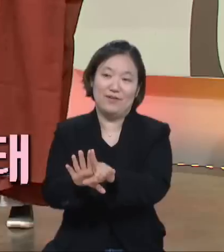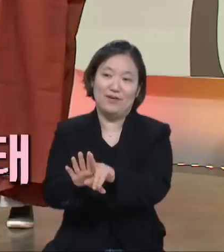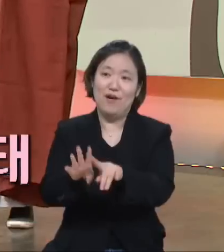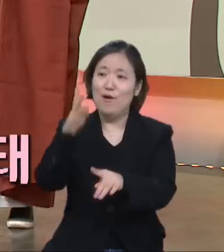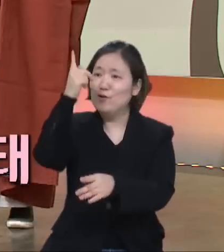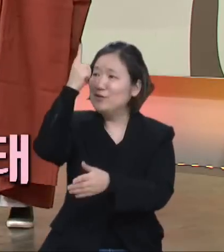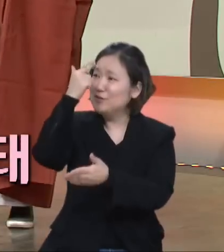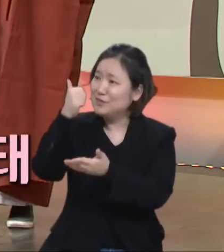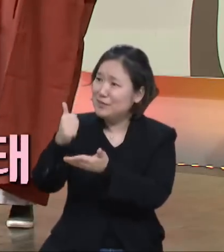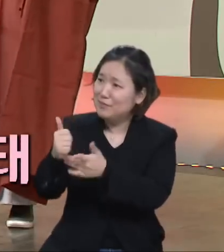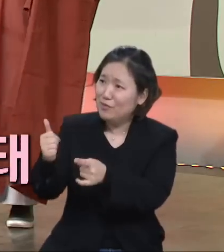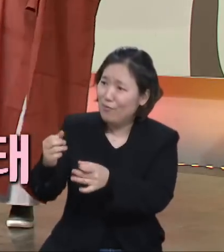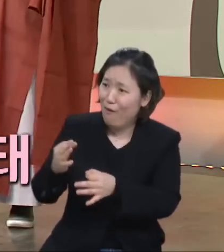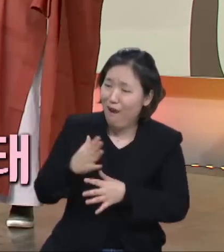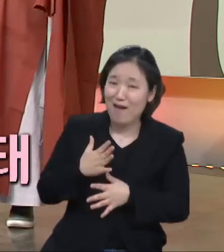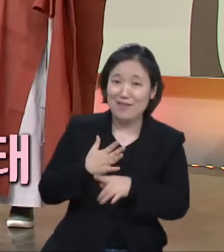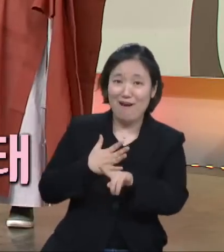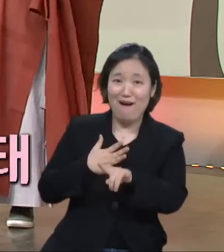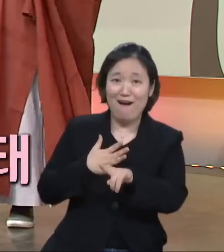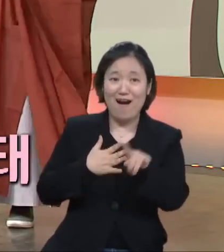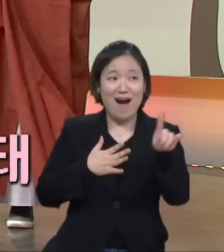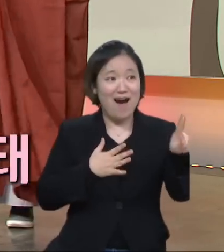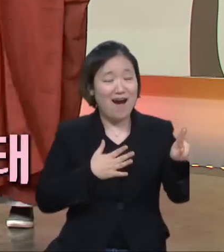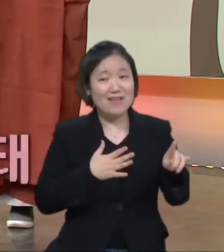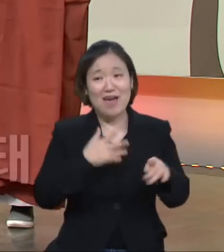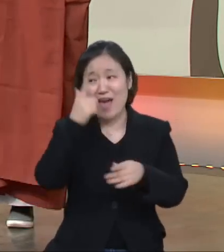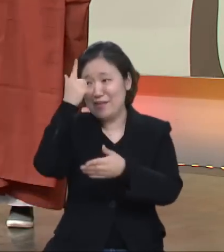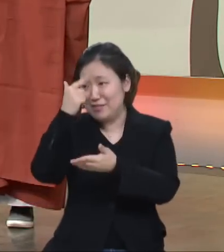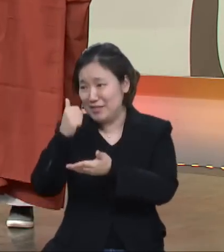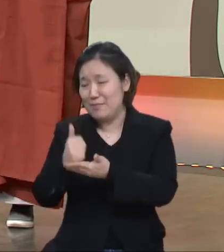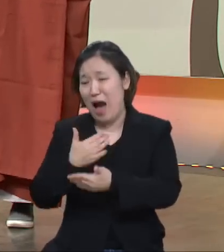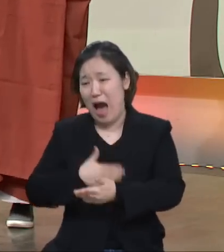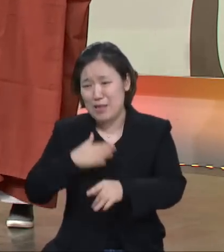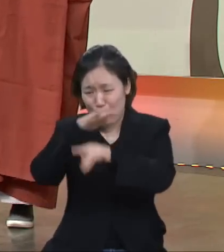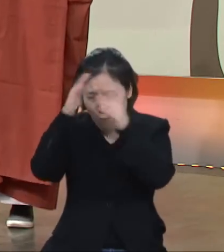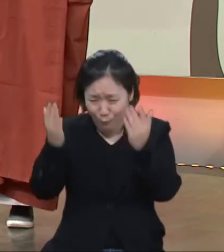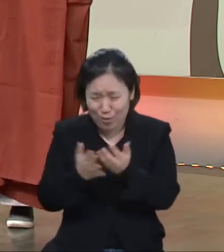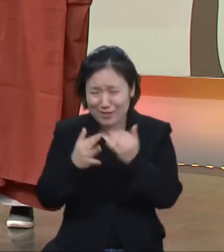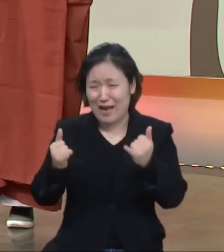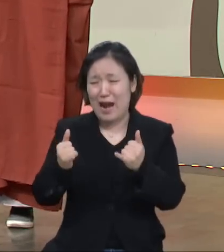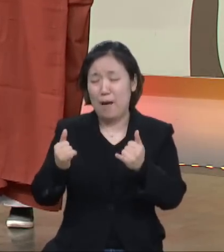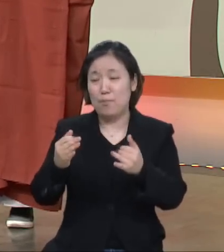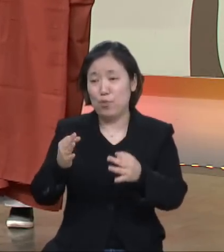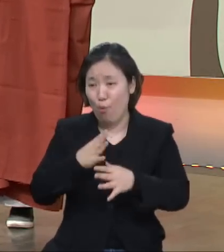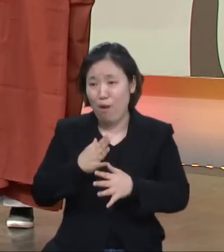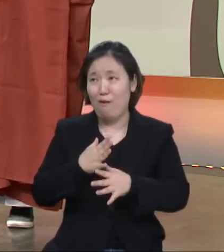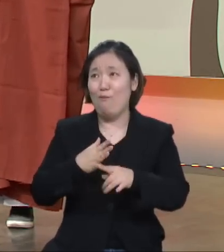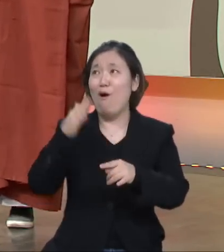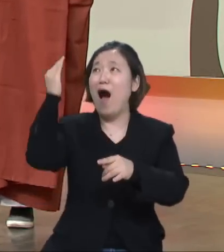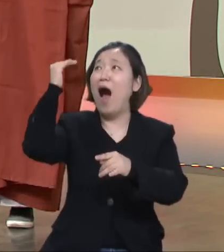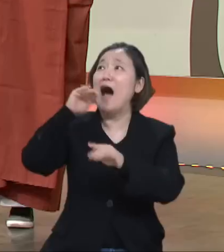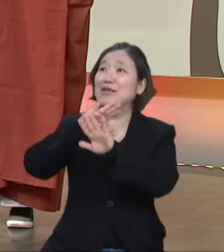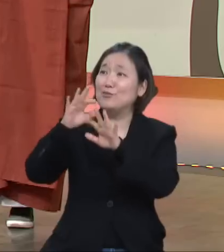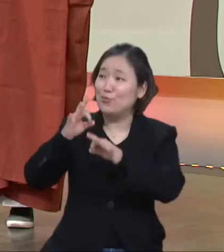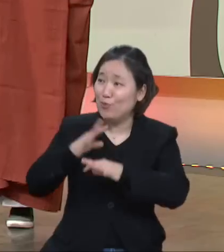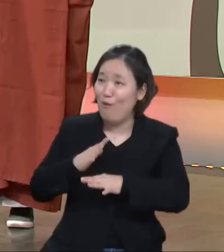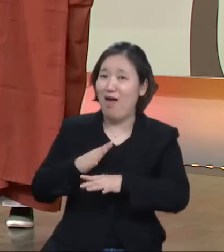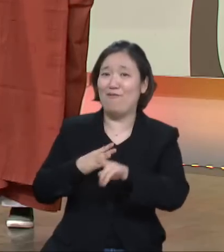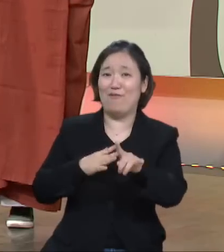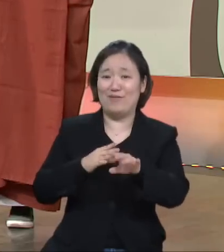스님도 놀라고 스님을 알던 사람도 놀라고 하늘도 놀라고 땅도